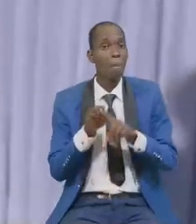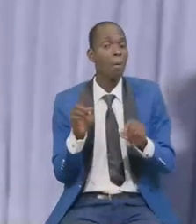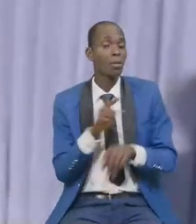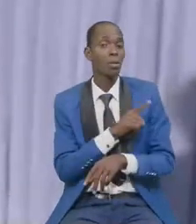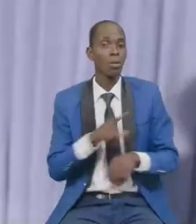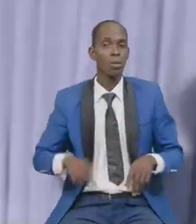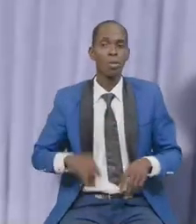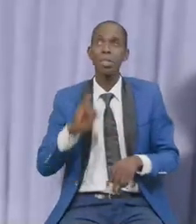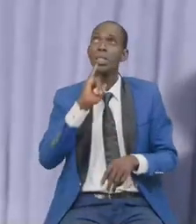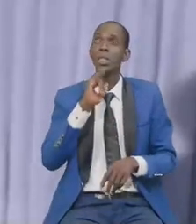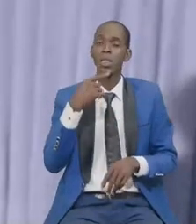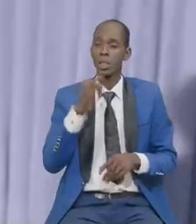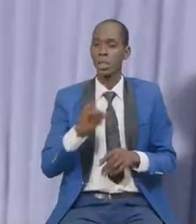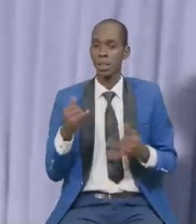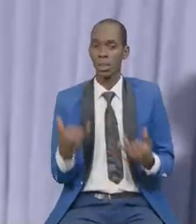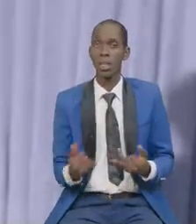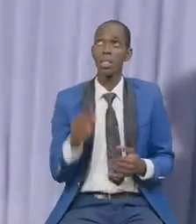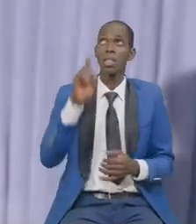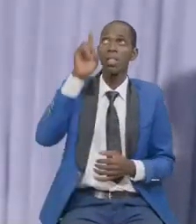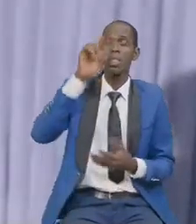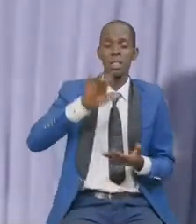il est mort sur la croix pour toi,